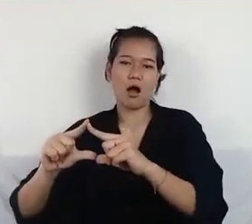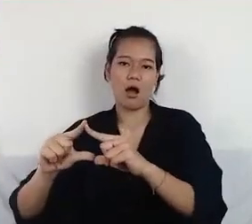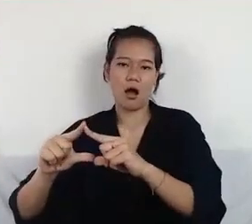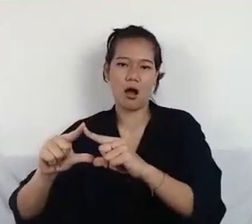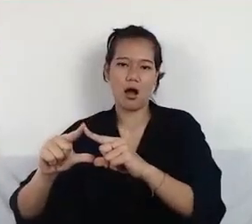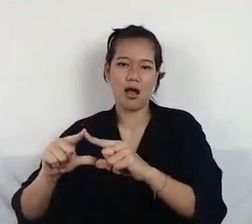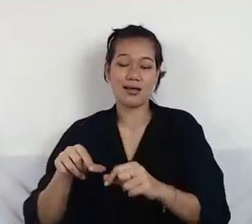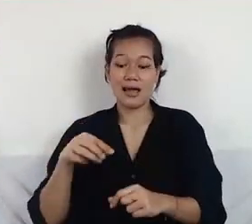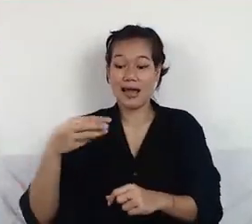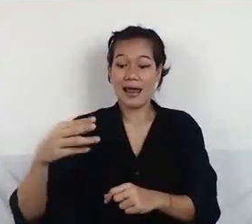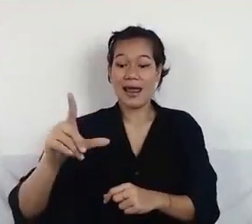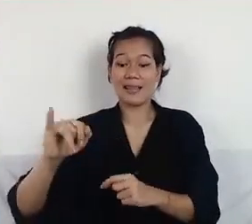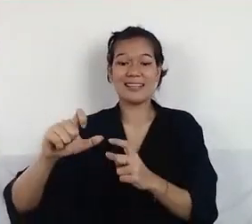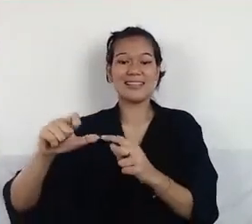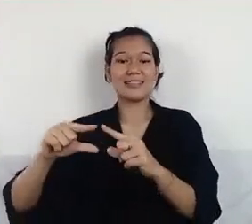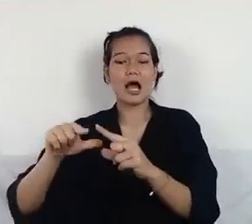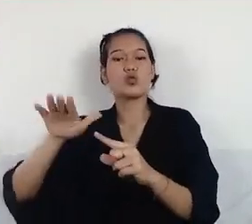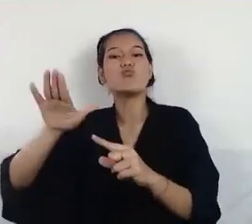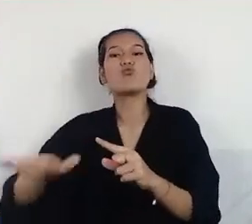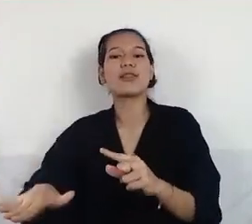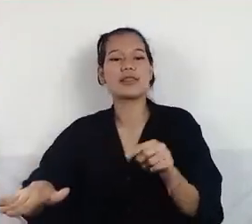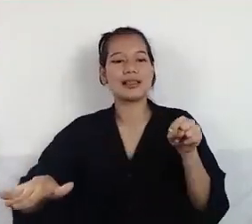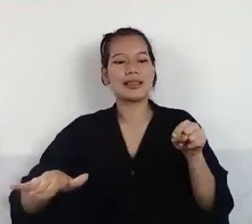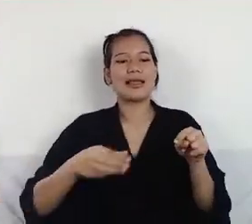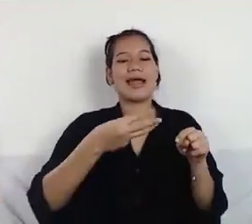Jadi Elisa itu muridnya Elia.